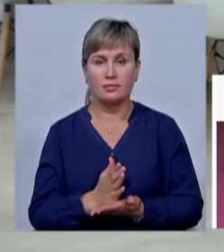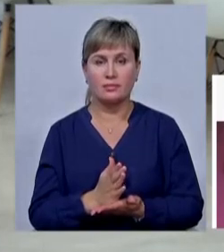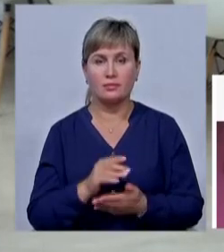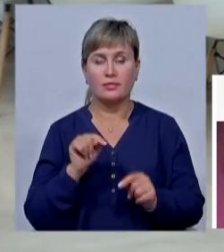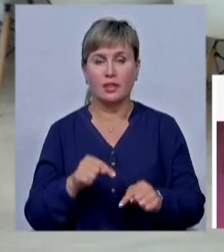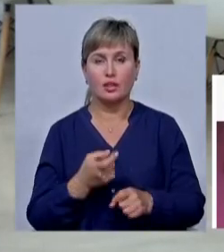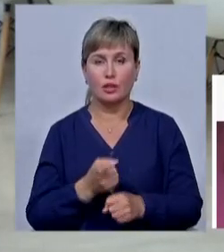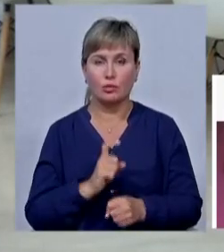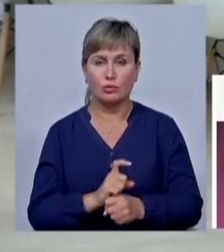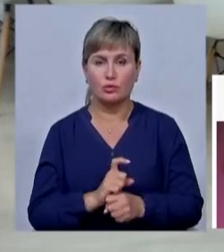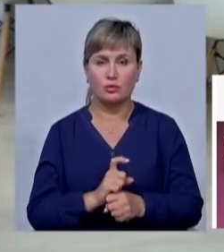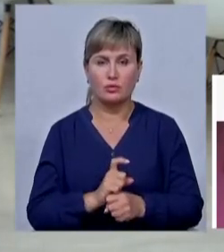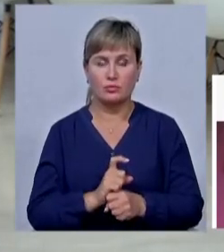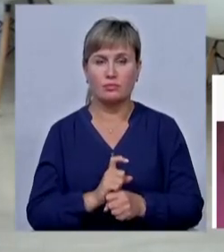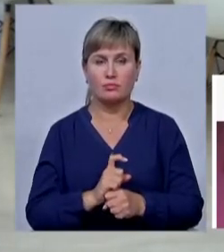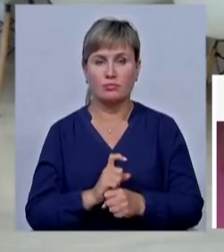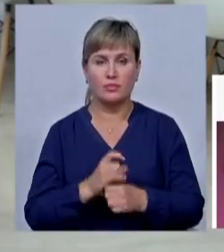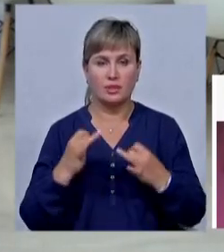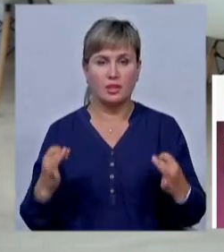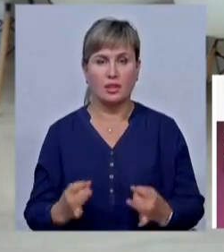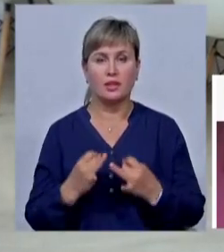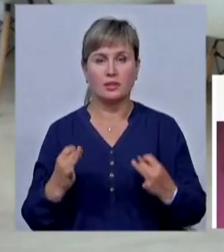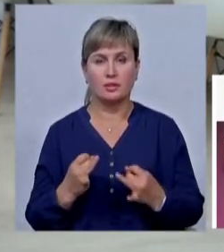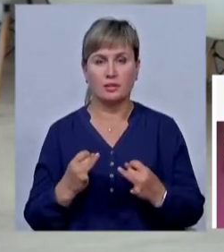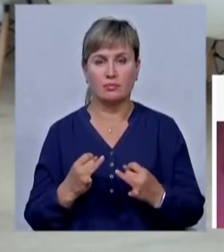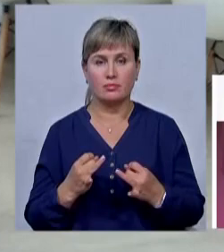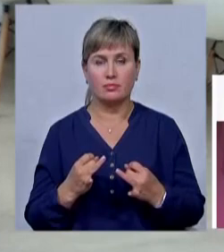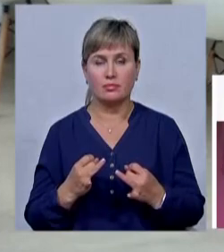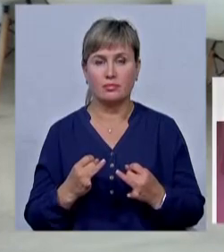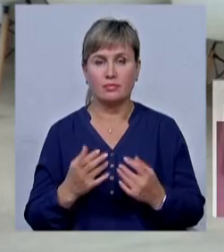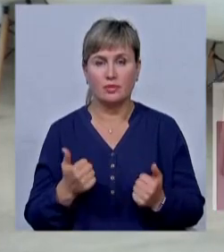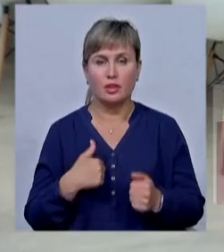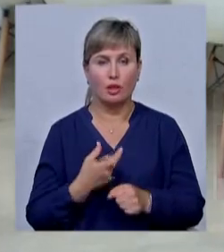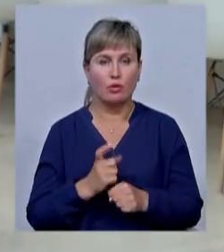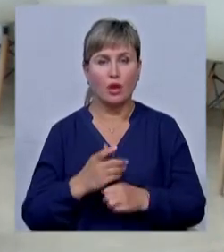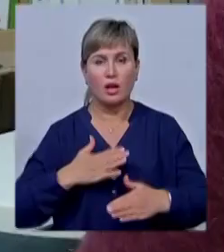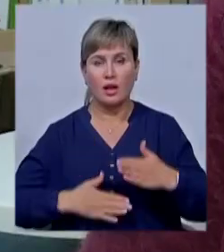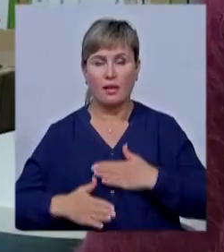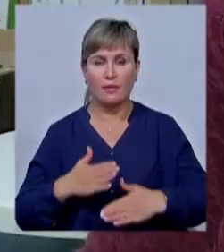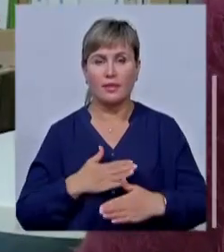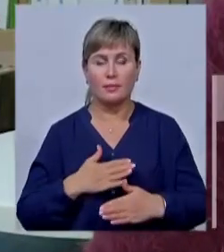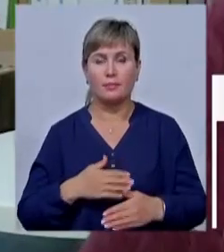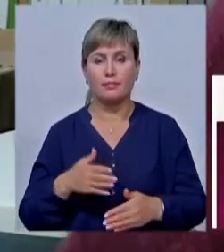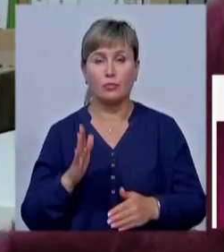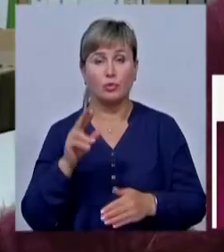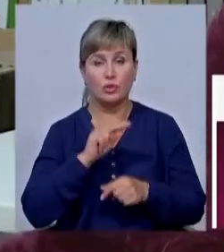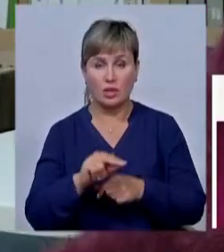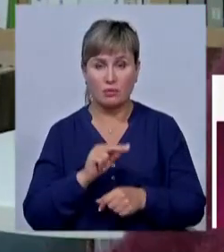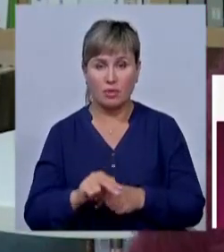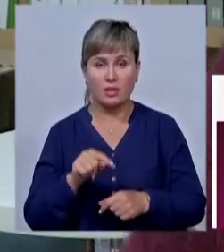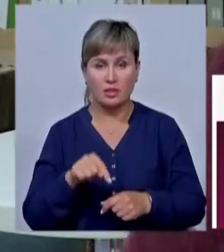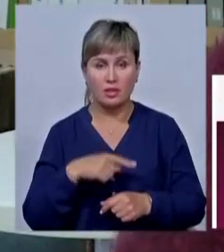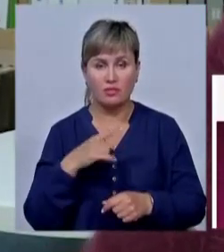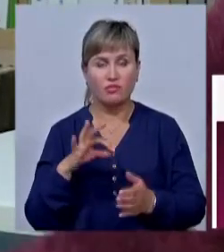Здесь очень насыщенная такая. Ну, в принципе, конечно, я очень рада и в шоке. Они будут заниматься здесь, говорят,